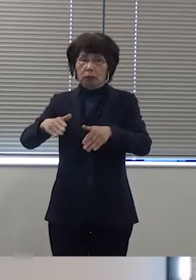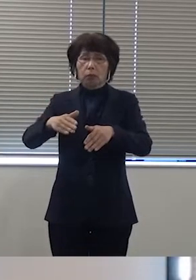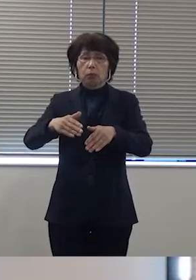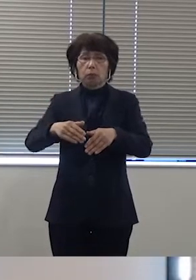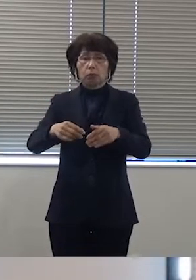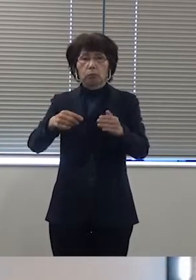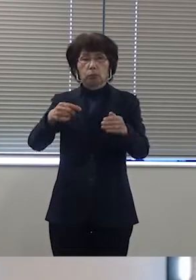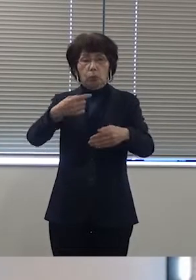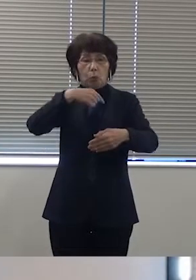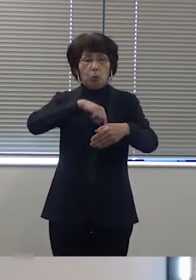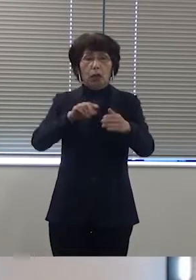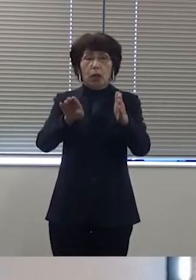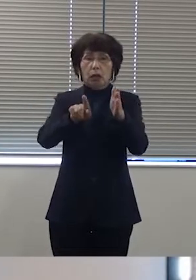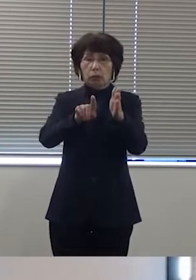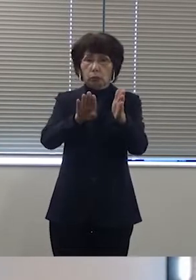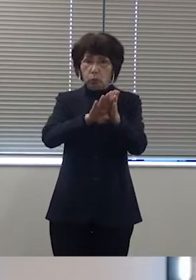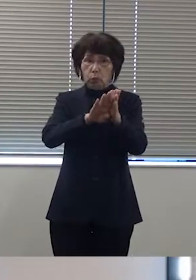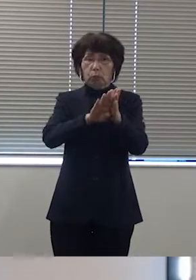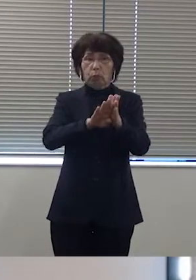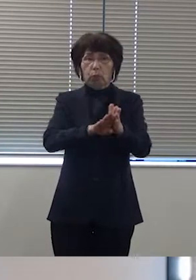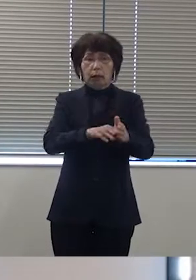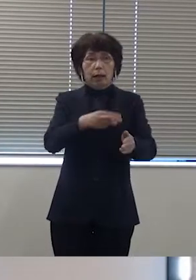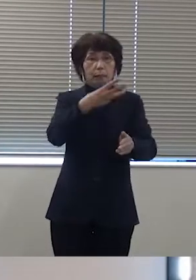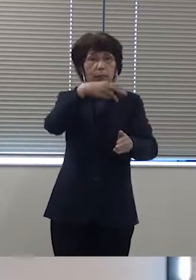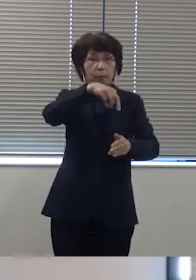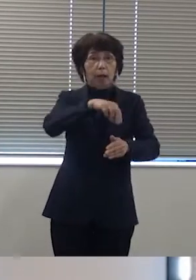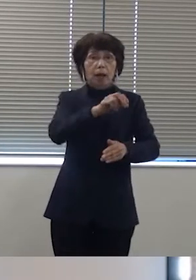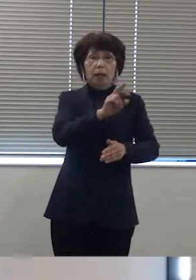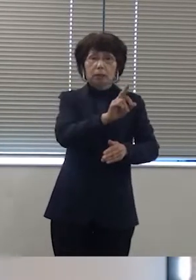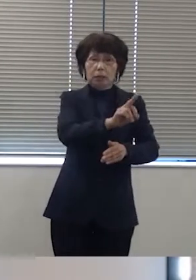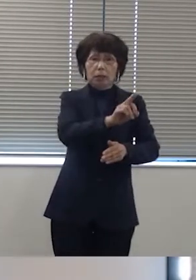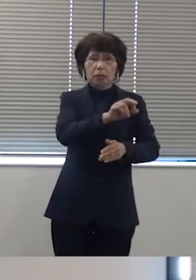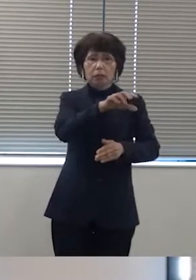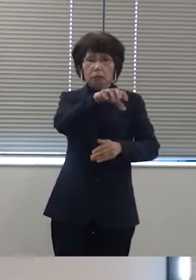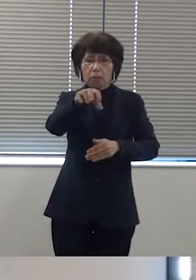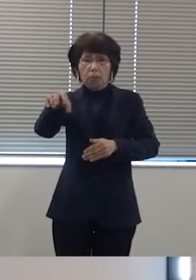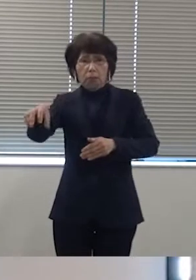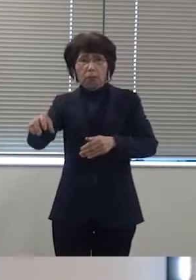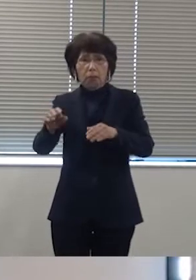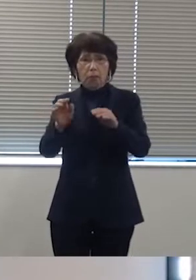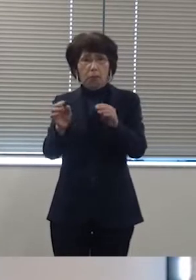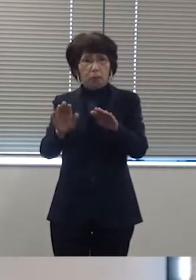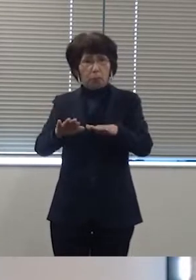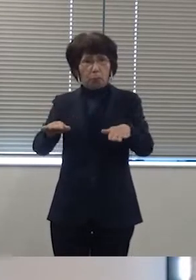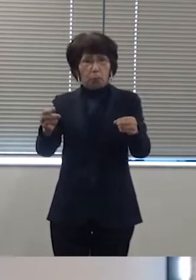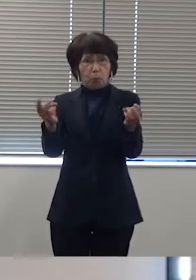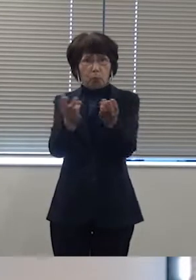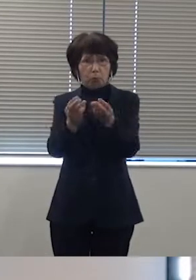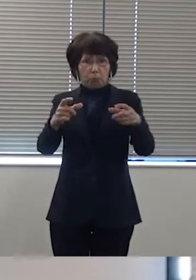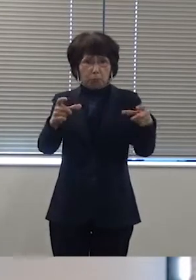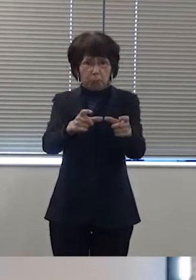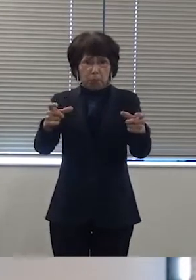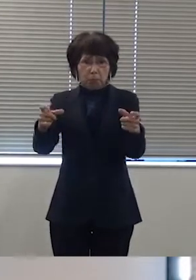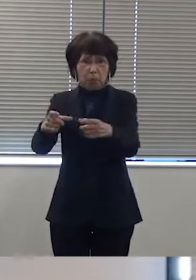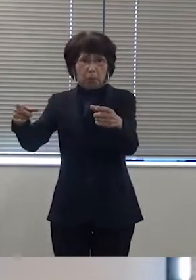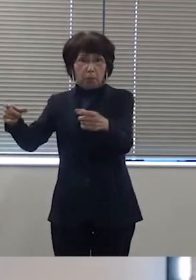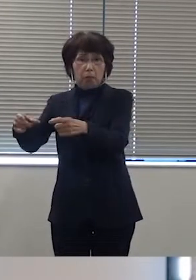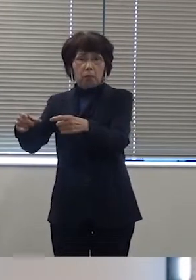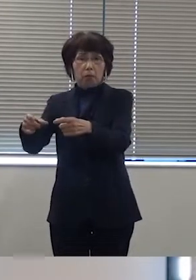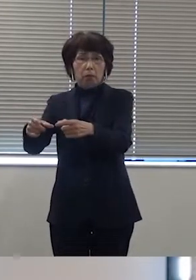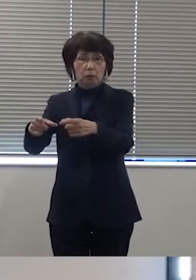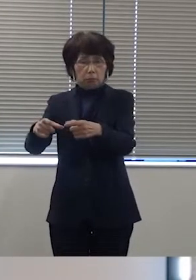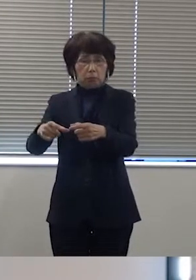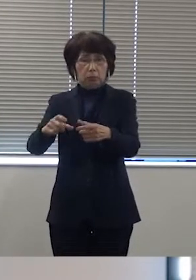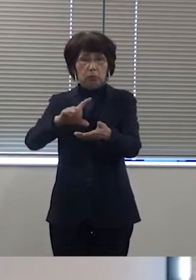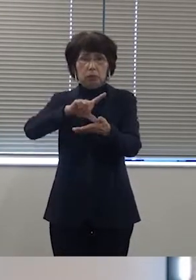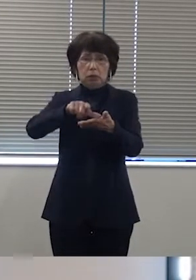がいます。こういう南部相当減ってきてますので、ね、ちょっと地域を5ブロックから7ブロック程度想